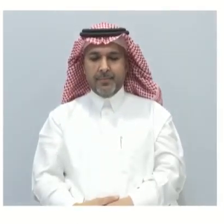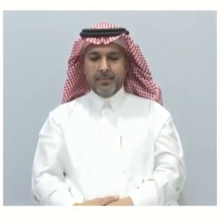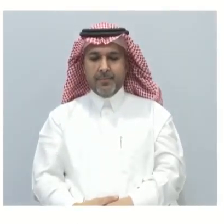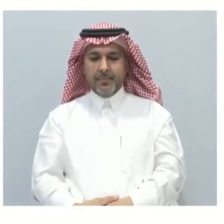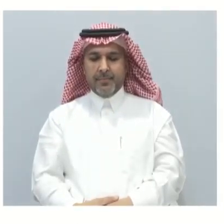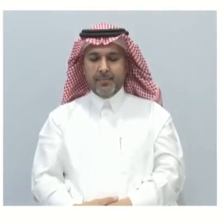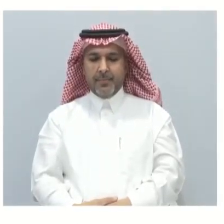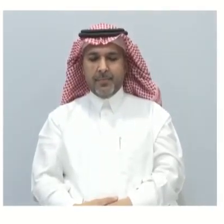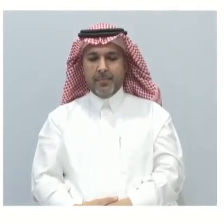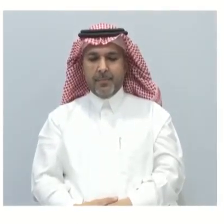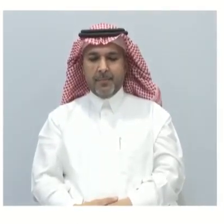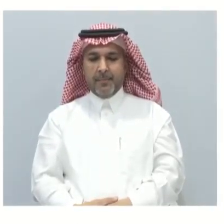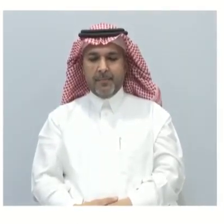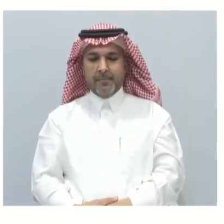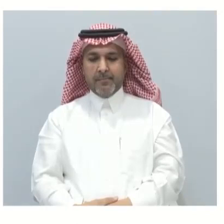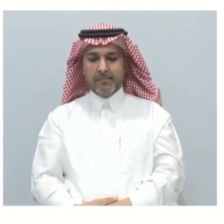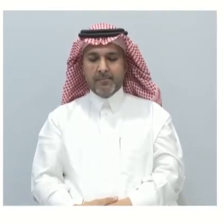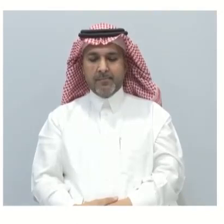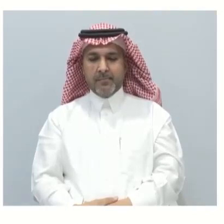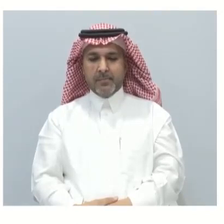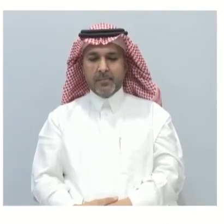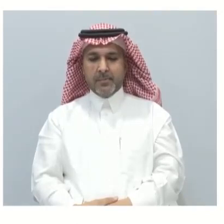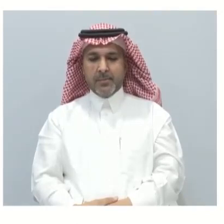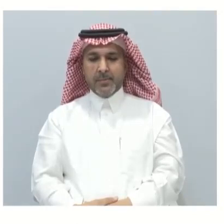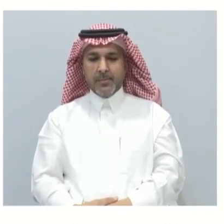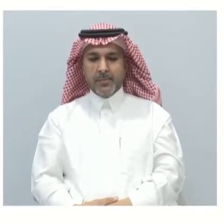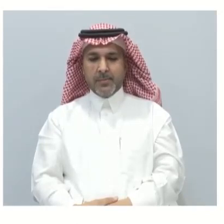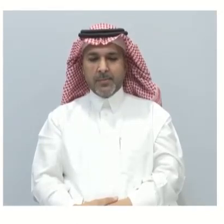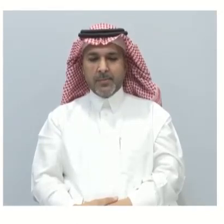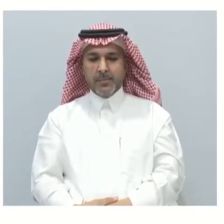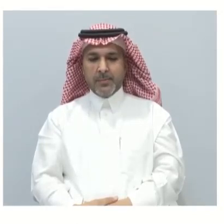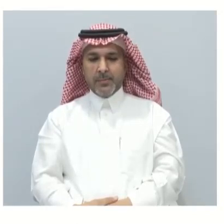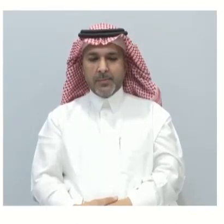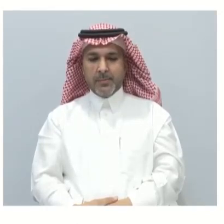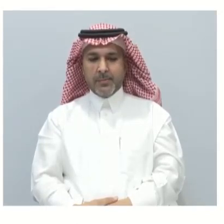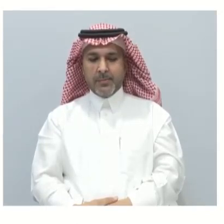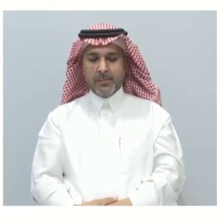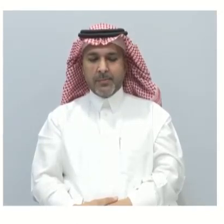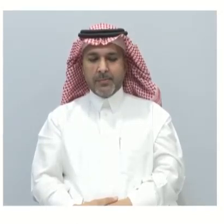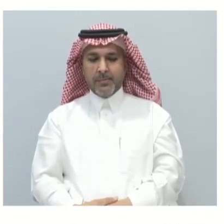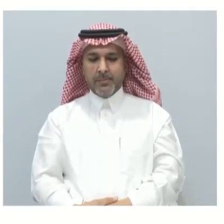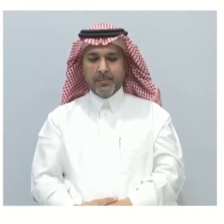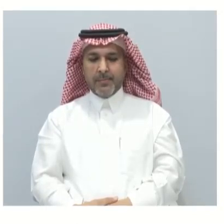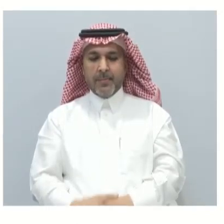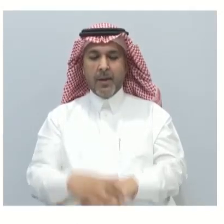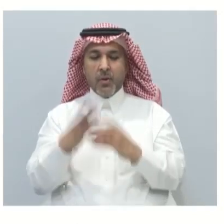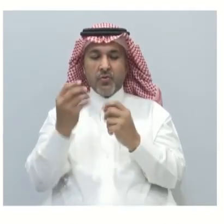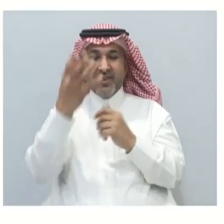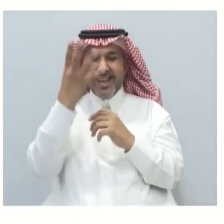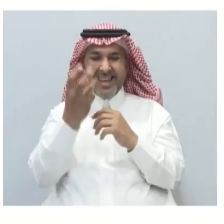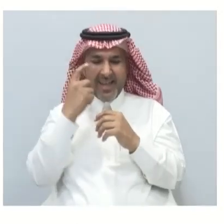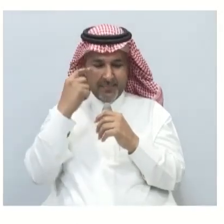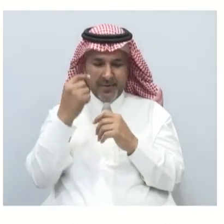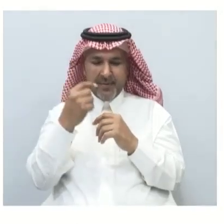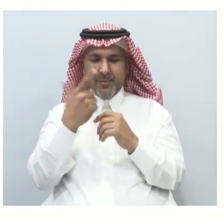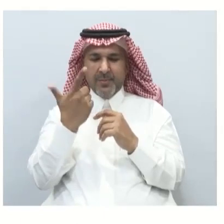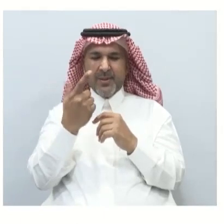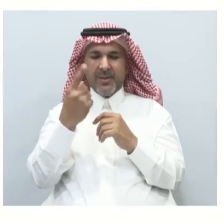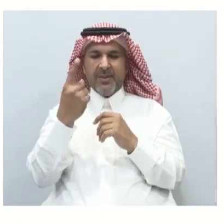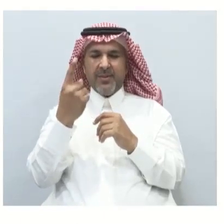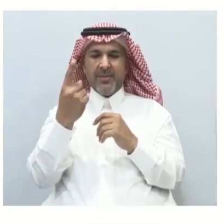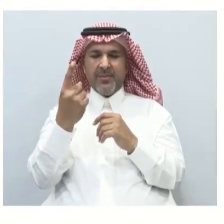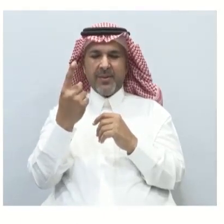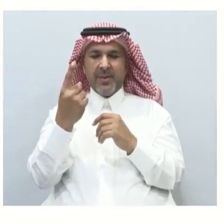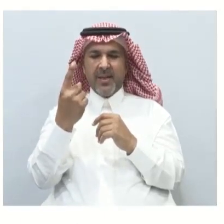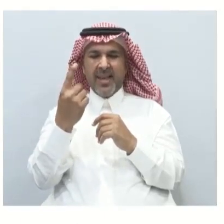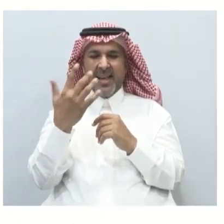طيبه 1436 ناقصا او عفوا 1481 ناقص 1436 سنجد ان